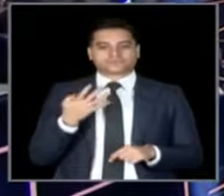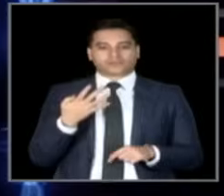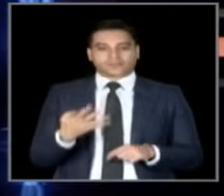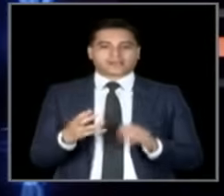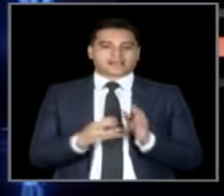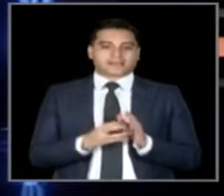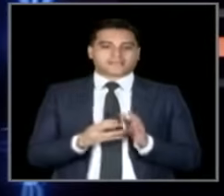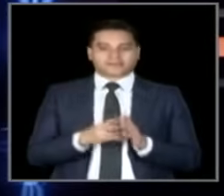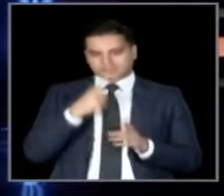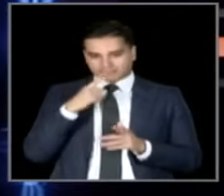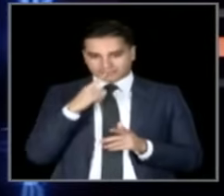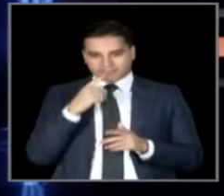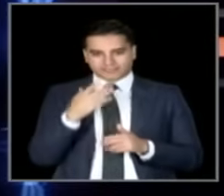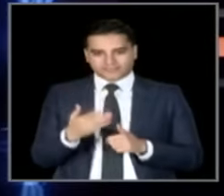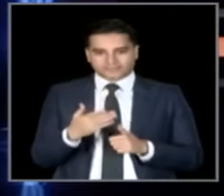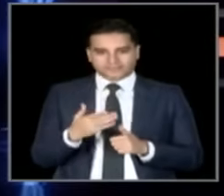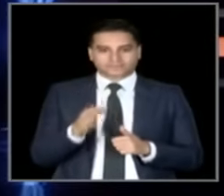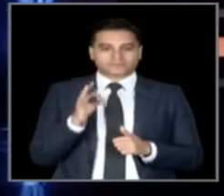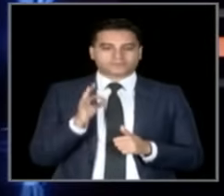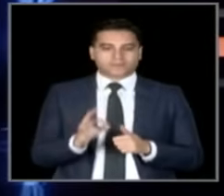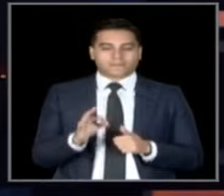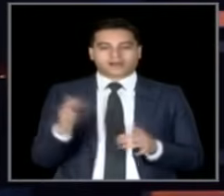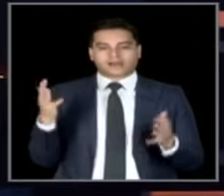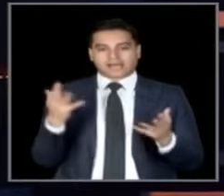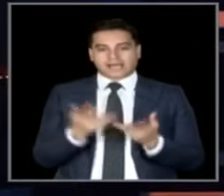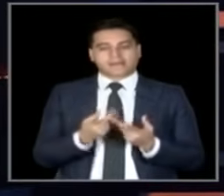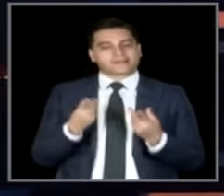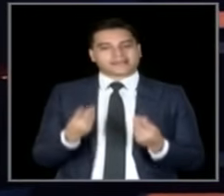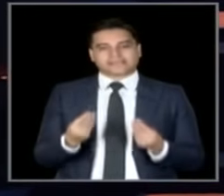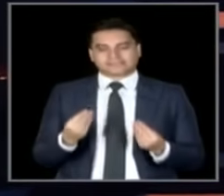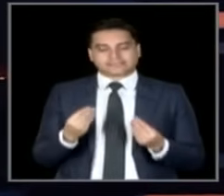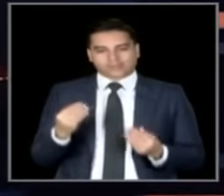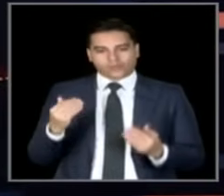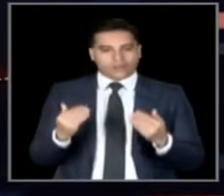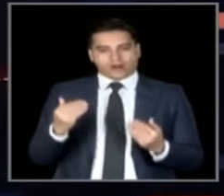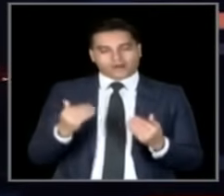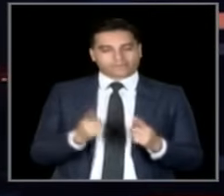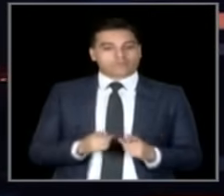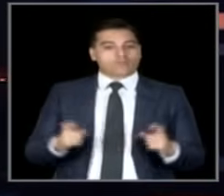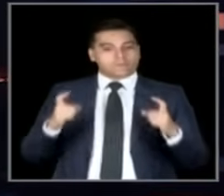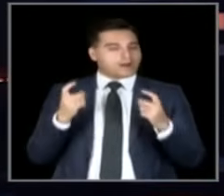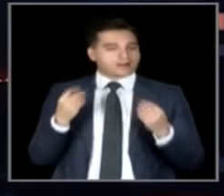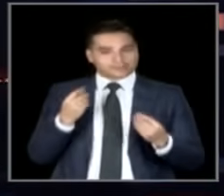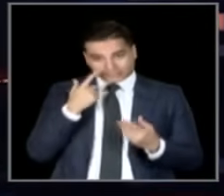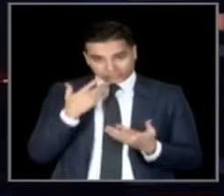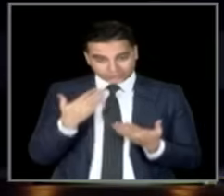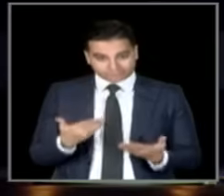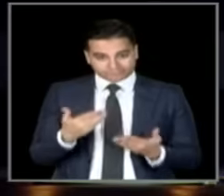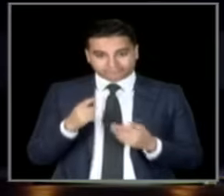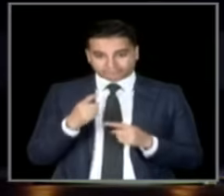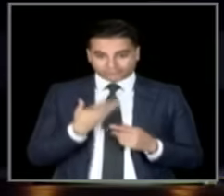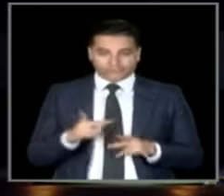جامعة اسكندرية. طبعا النتيجة لسه قريبة والمباراة لسه في